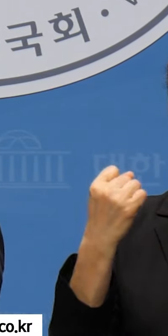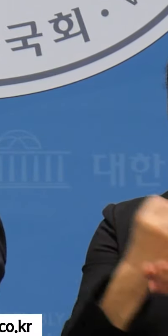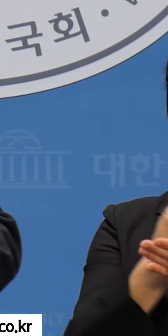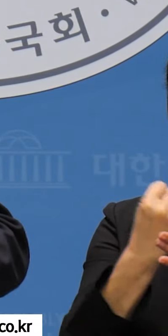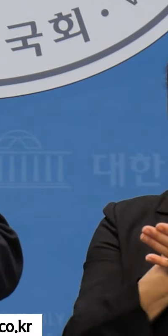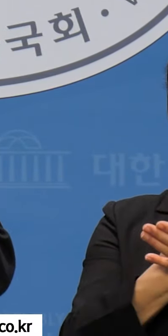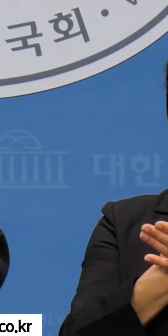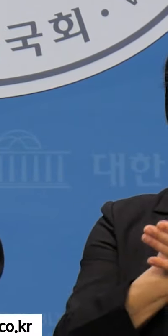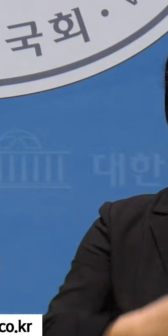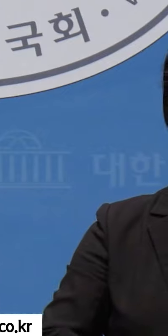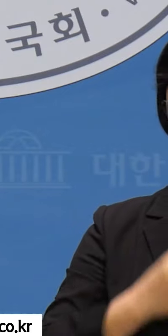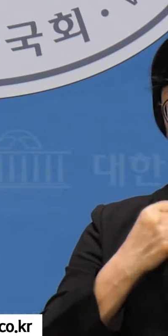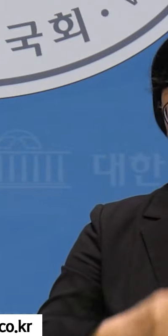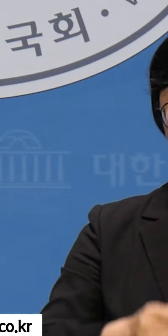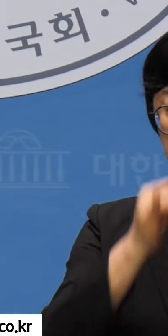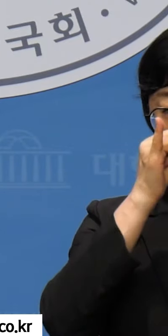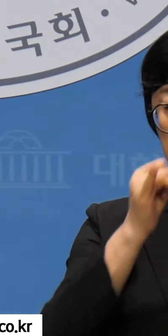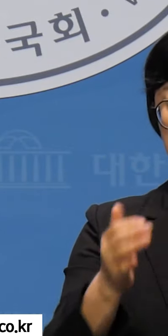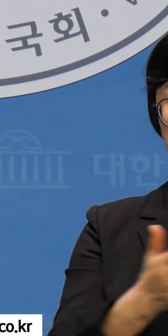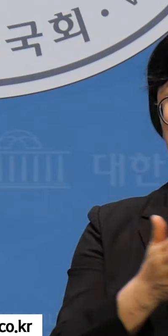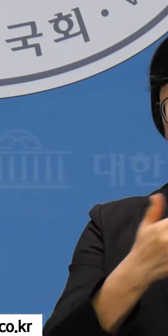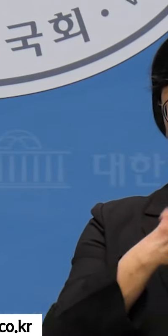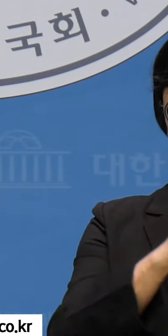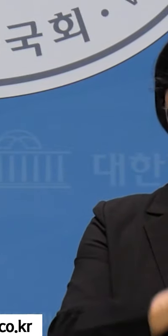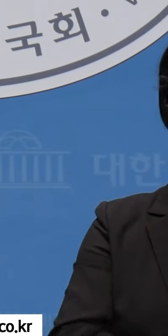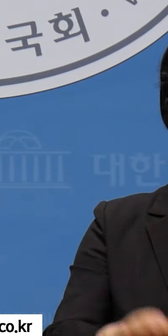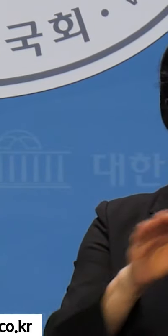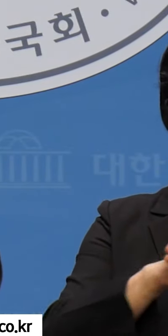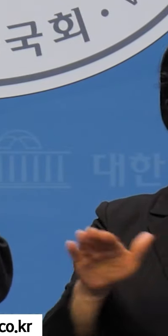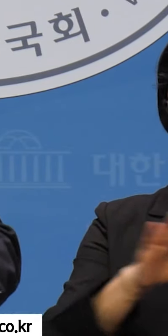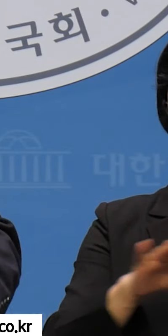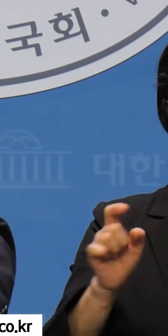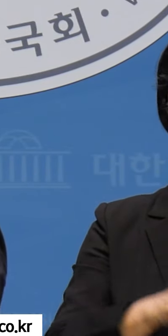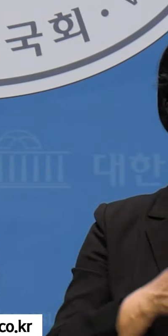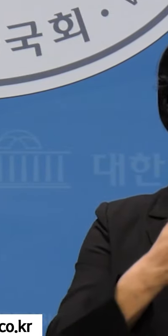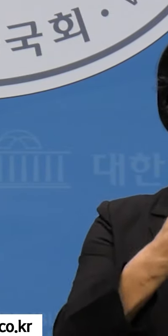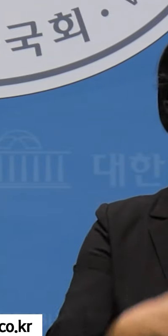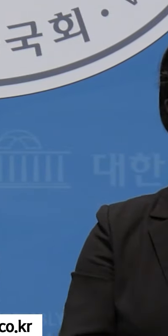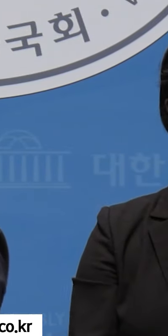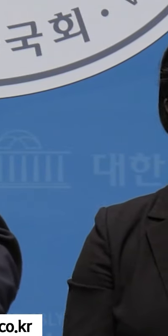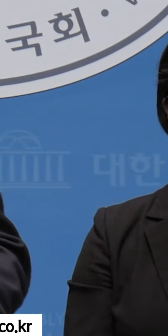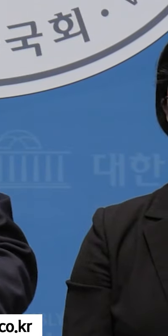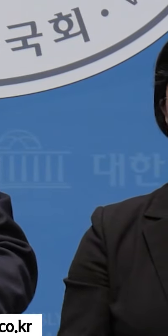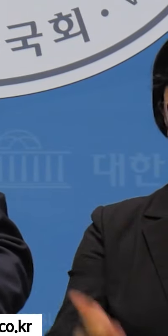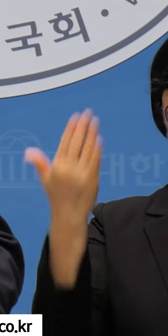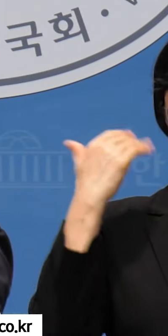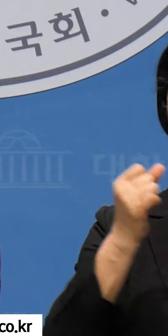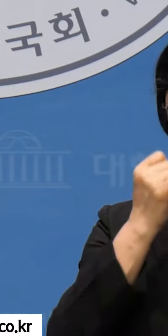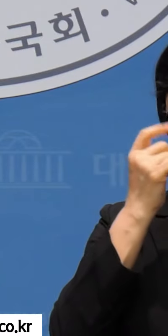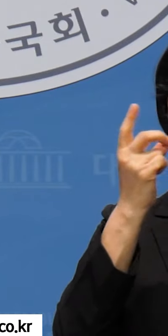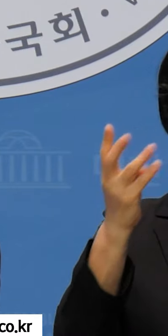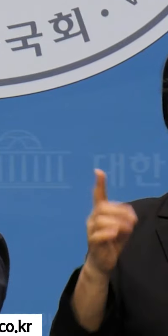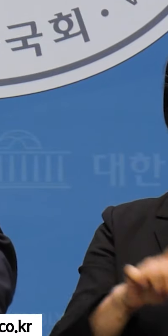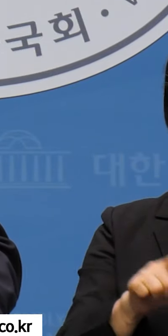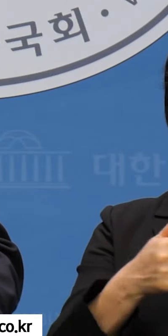안타까움과 분노를 느끼며 근본적 해결을 촉구한다. 지난 수개월